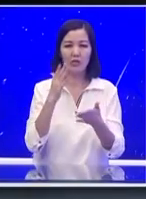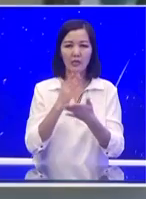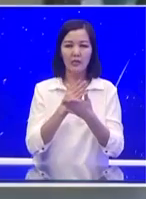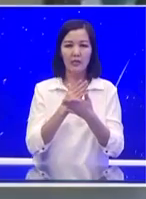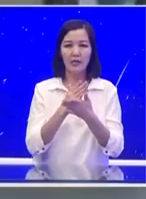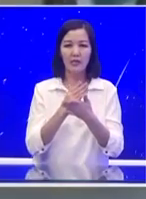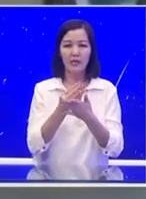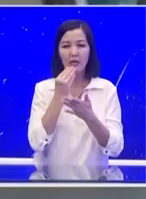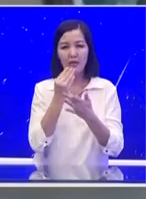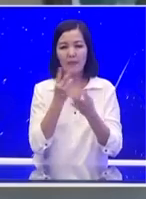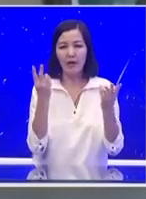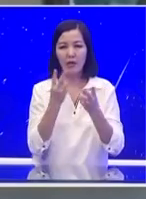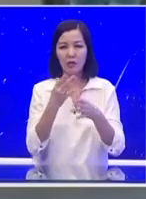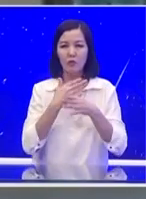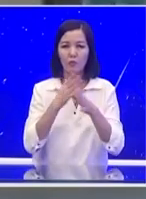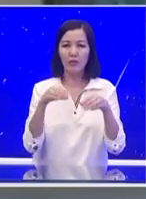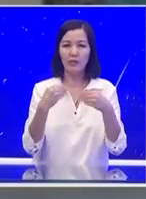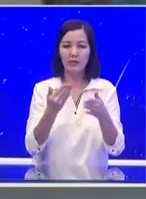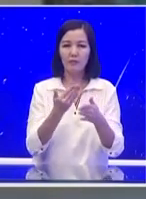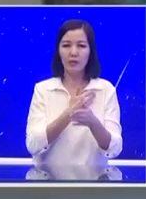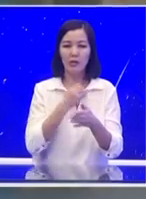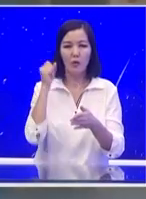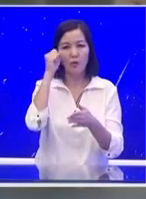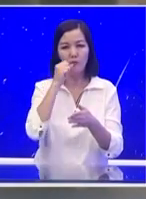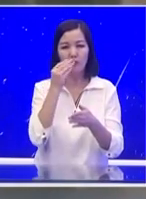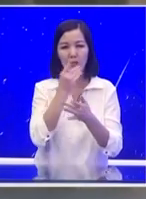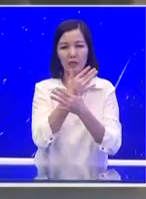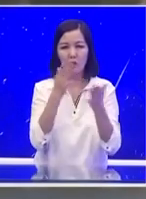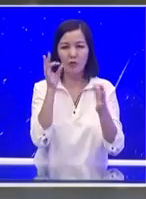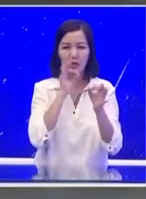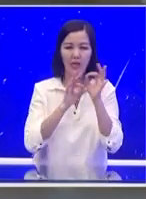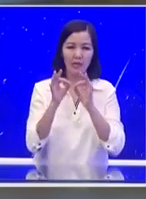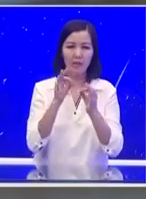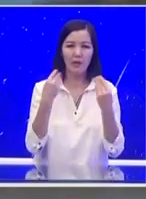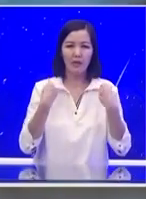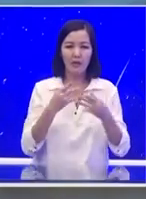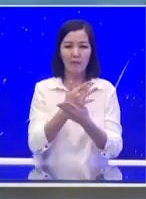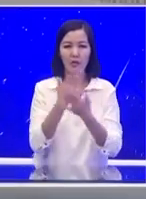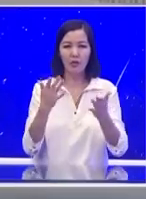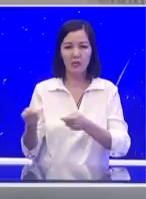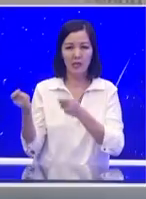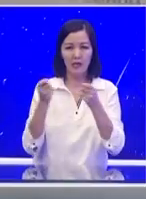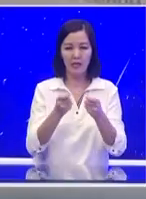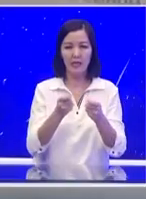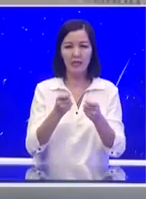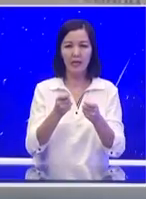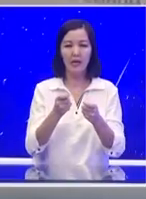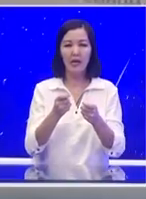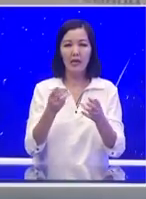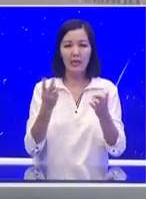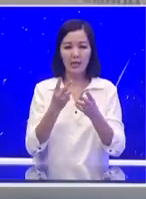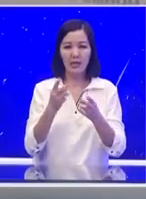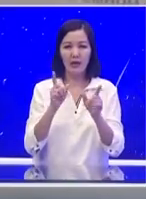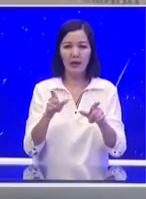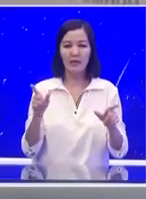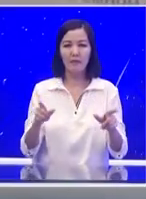зар болып жүргендерге көмектесем деген өзбектер азық-түлік, дәрі-дәрмек пен киім-кешекті осында келеді. Ал мұқтаж азаматтар